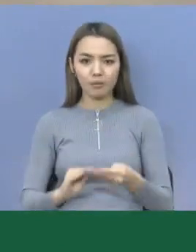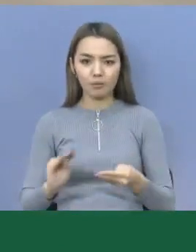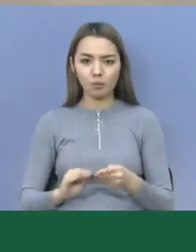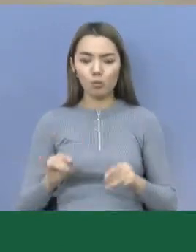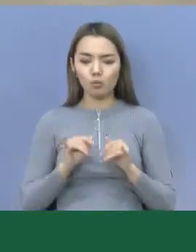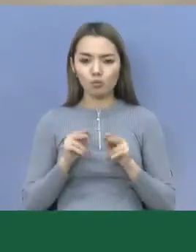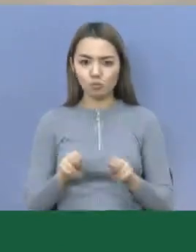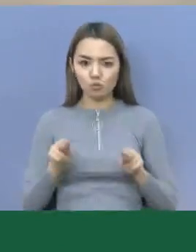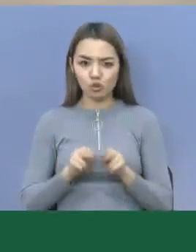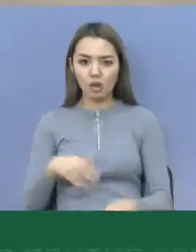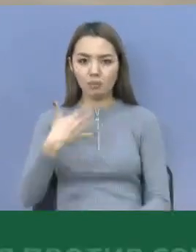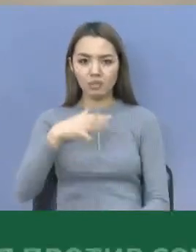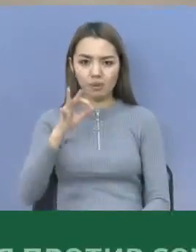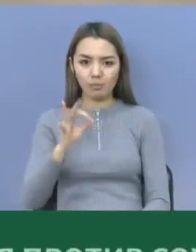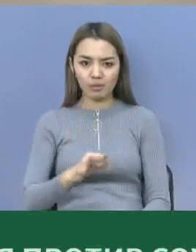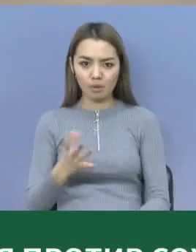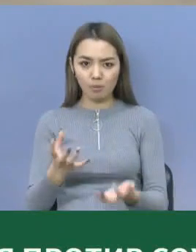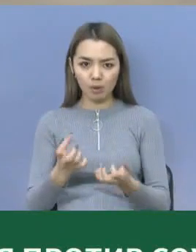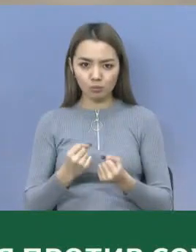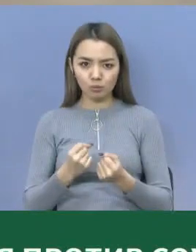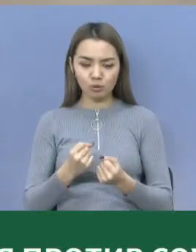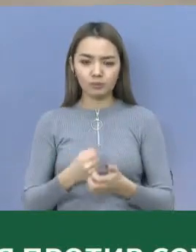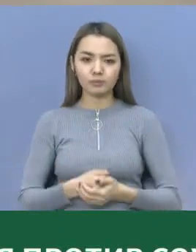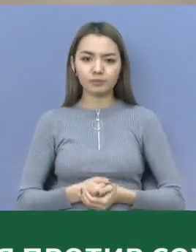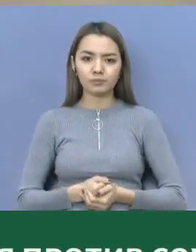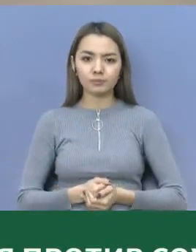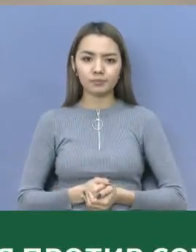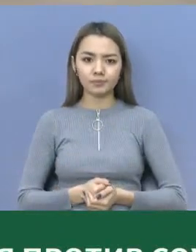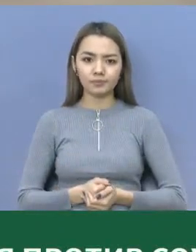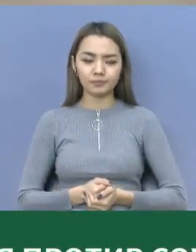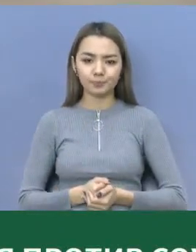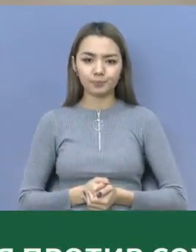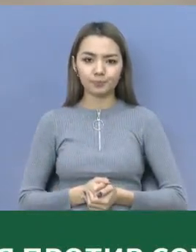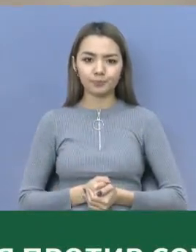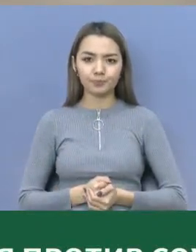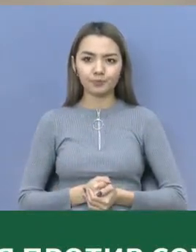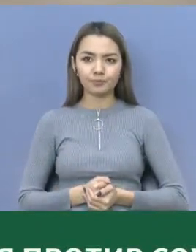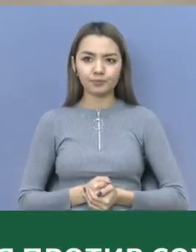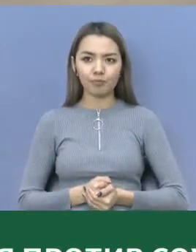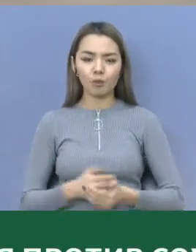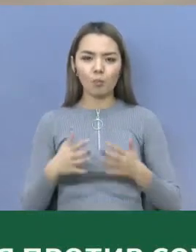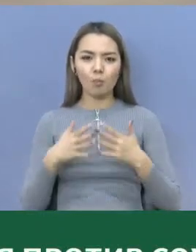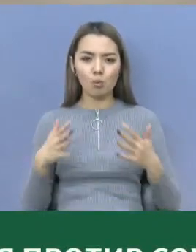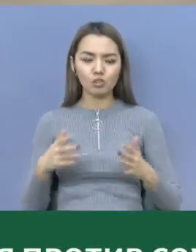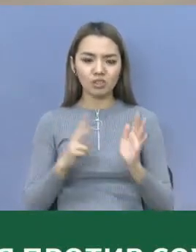педагоги, более 50% педагогов, подлежащих ревакцинации, уже получили. Больше